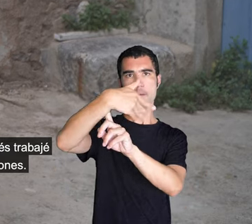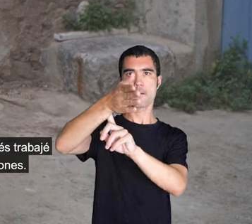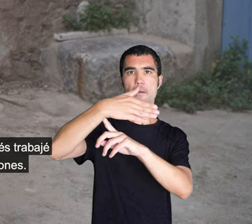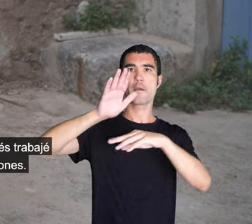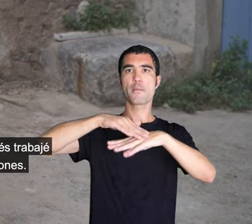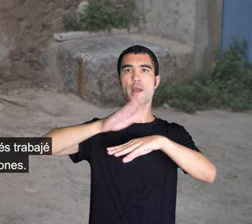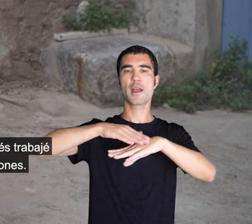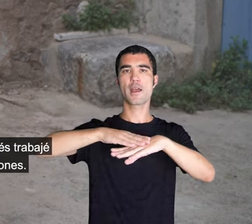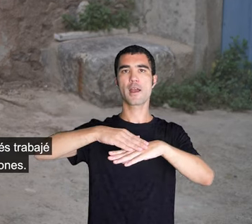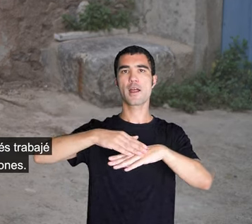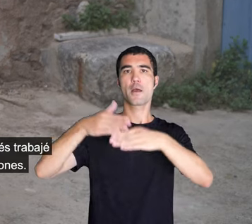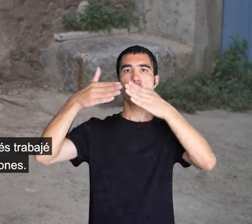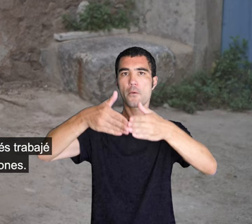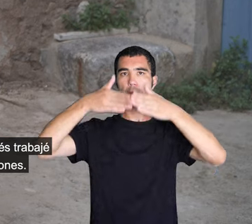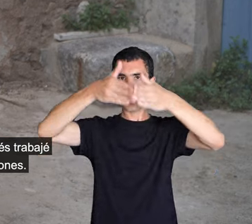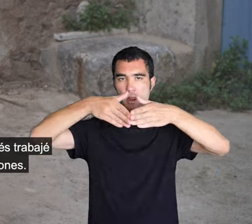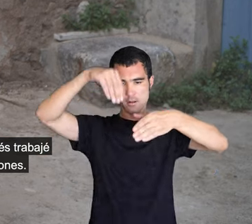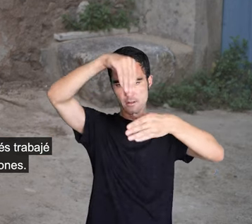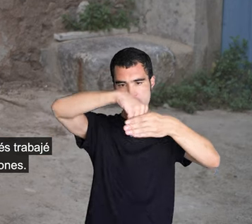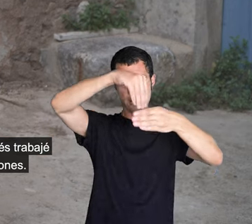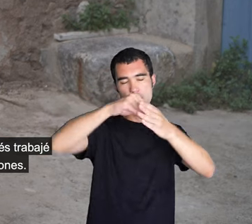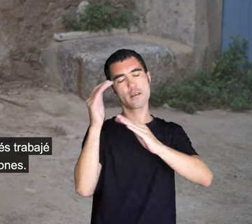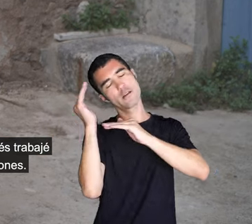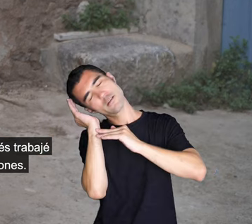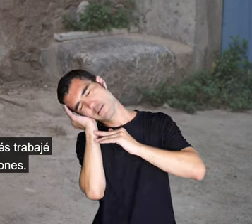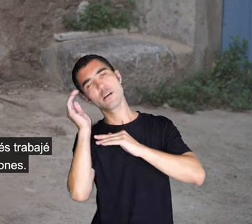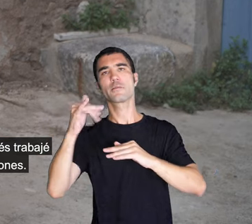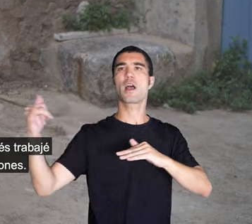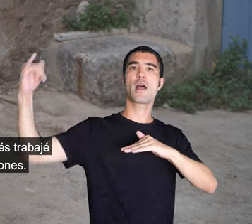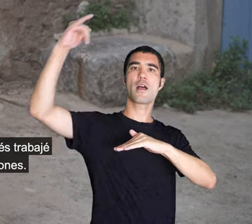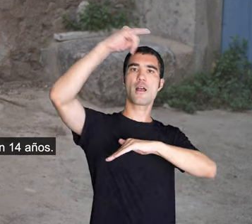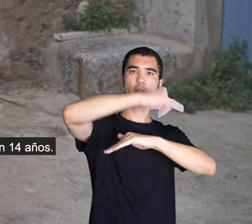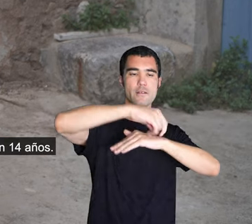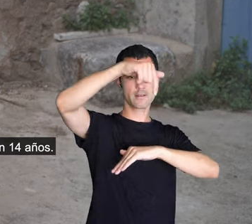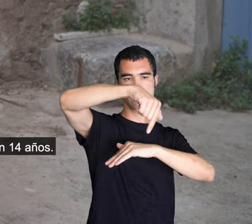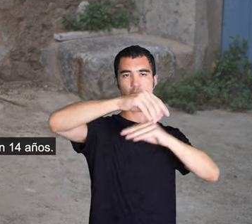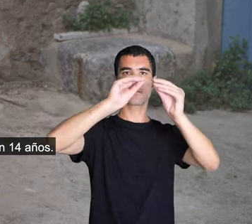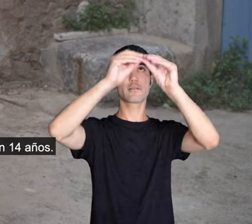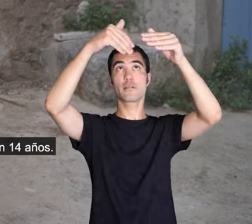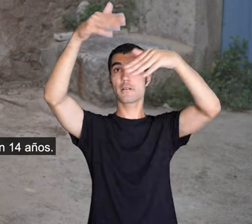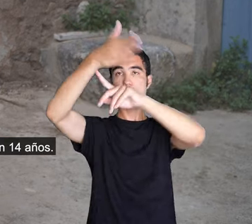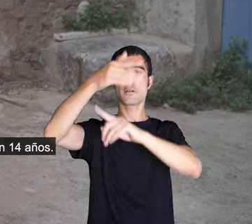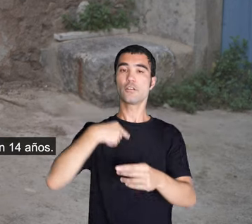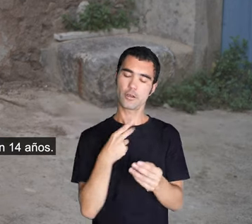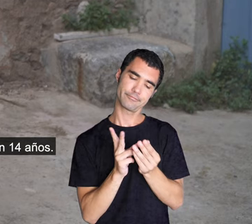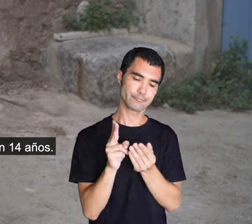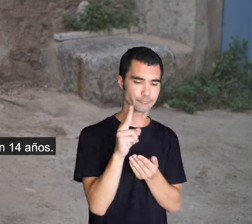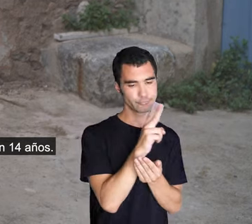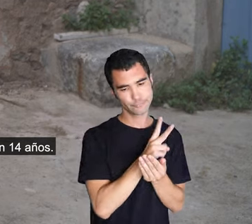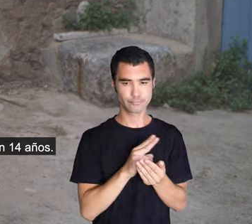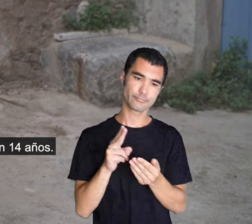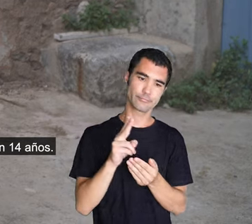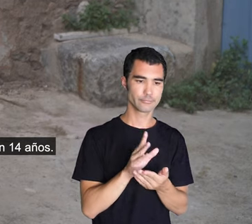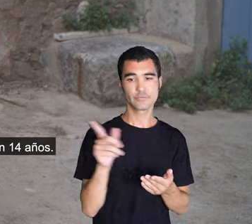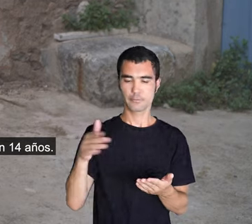pels camerots dels barcos i dels avions, saps? I jo li quedava les figuretes, li dava